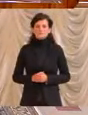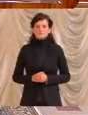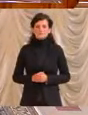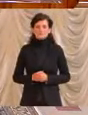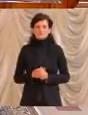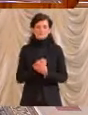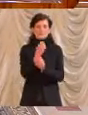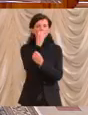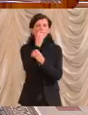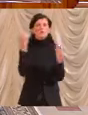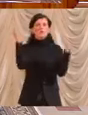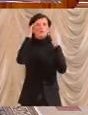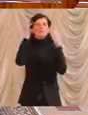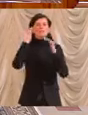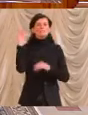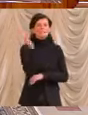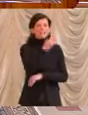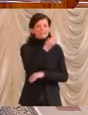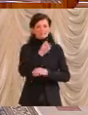Buonasera a tutti.